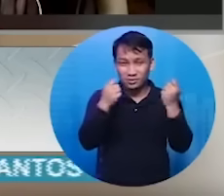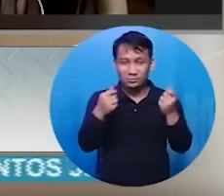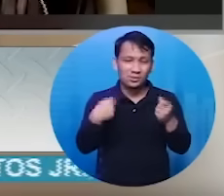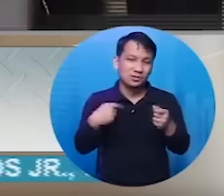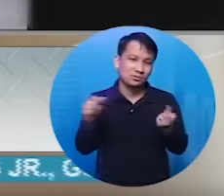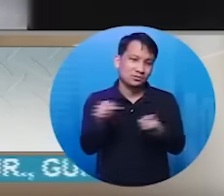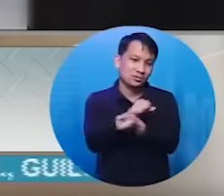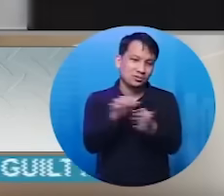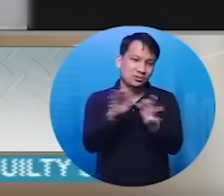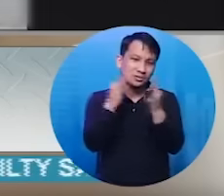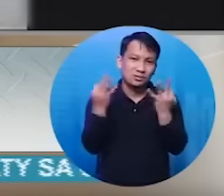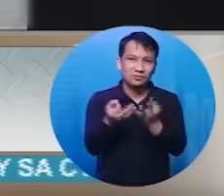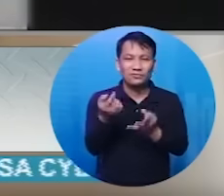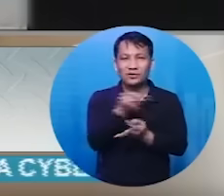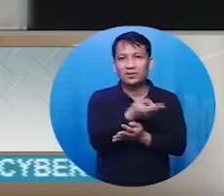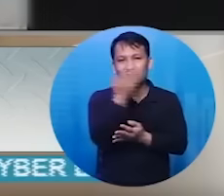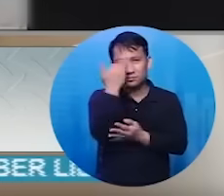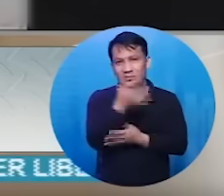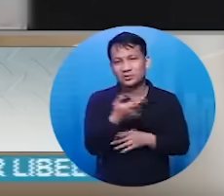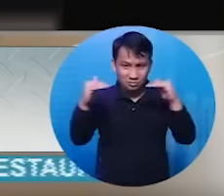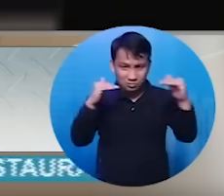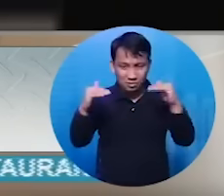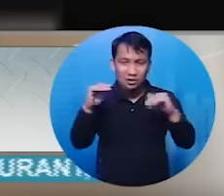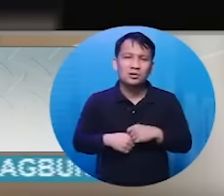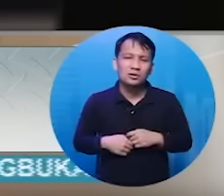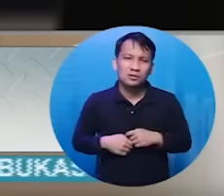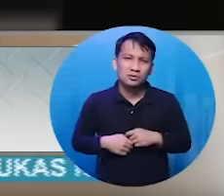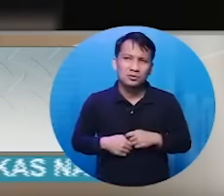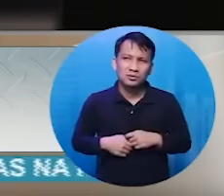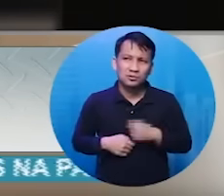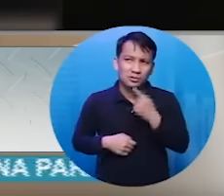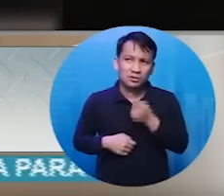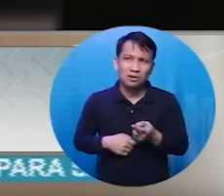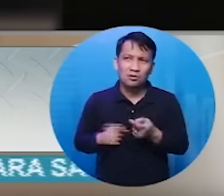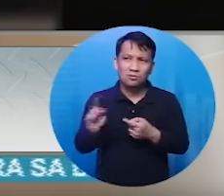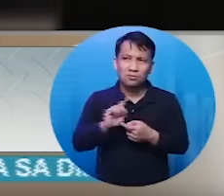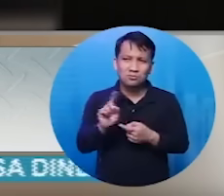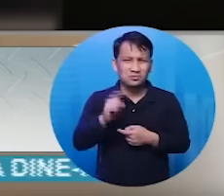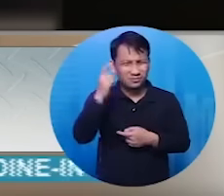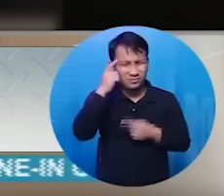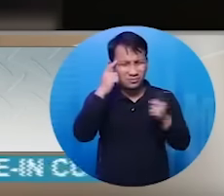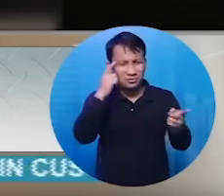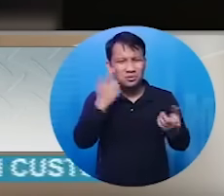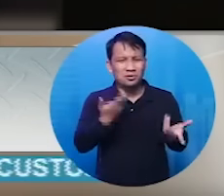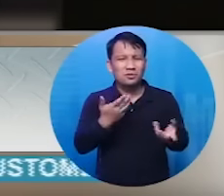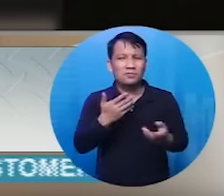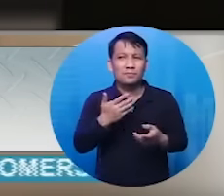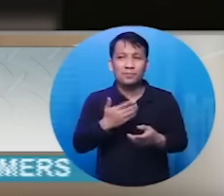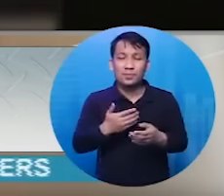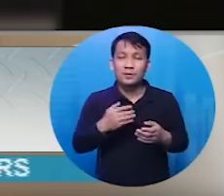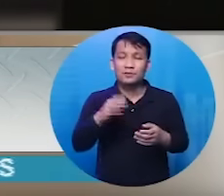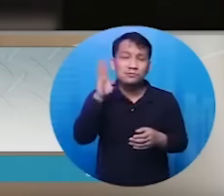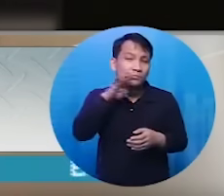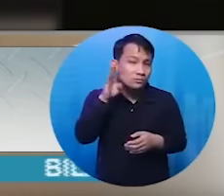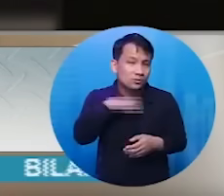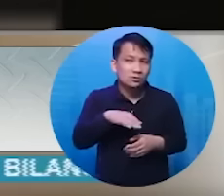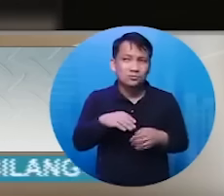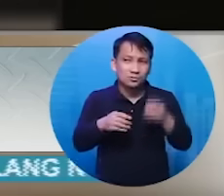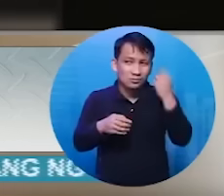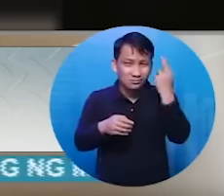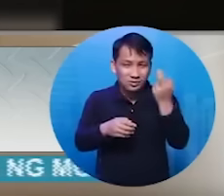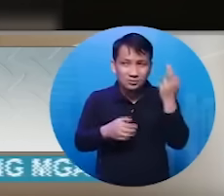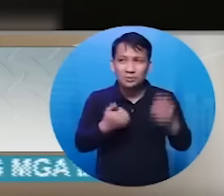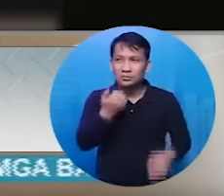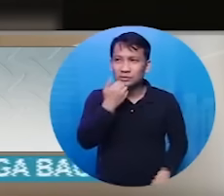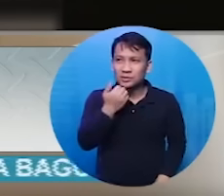pamilya namin dahil sa pananakit niya. Kaya gusto ko po na ma-realize ng kapatid ko si Jim Boy yung mga mali niya